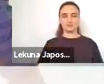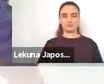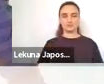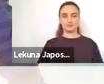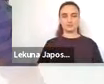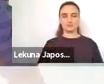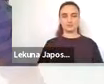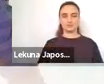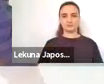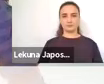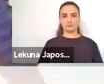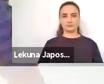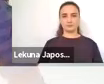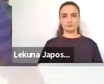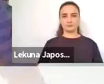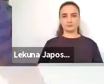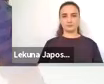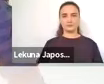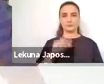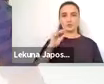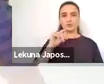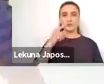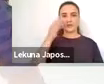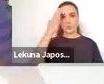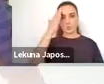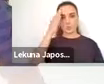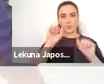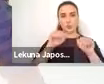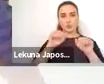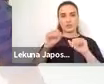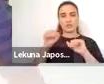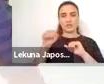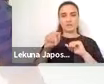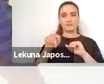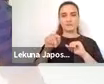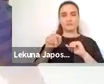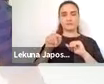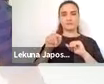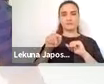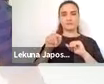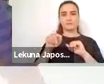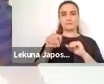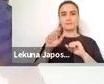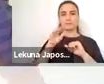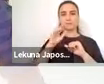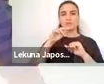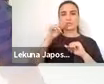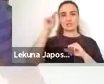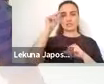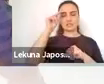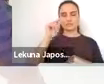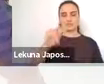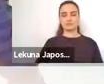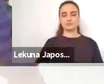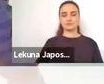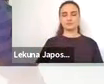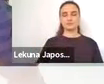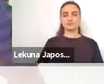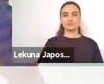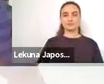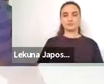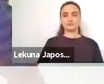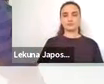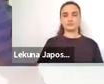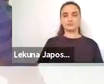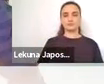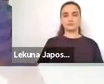როდესაც აი უნარები აღნიშნეთ, ხო? როდესაც დასწავლის უნარის სირთულეებთან გვაქვს საქმე,